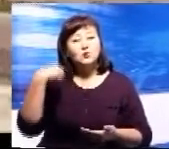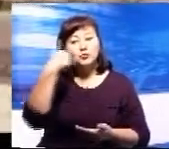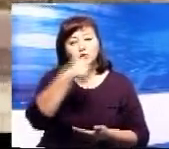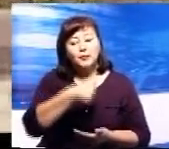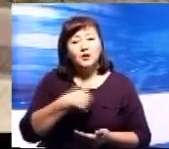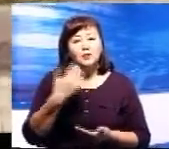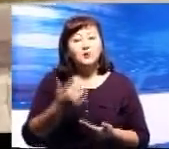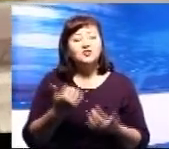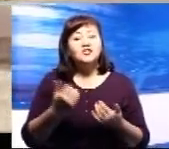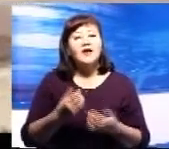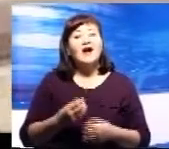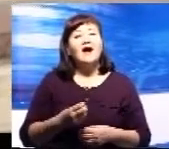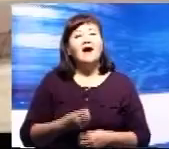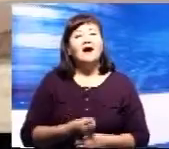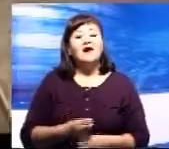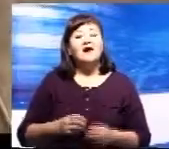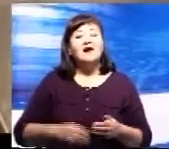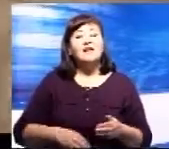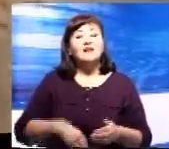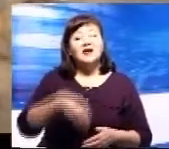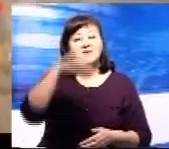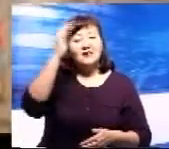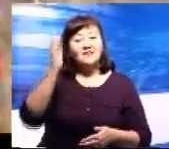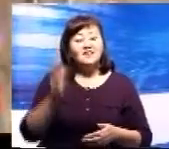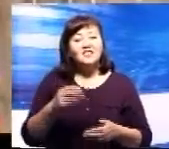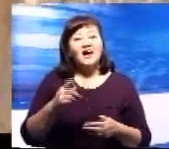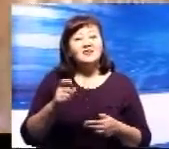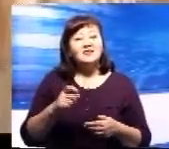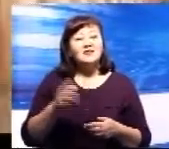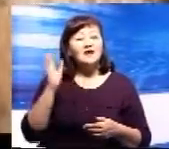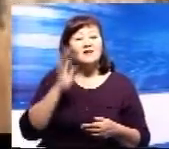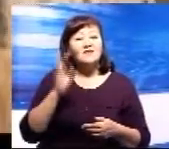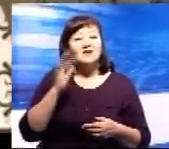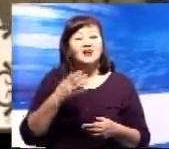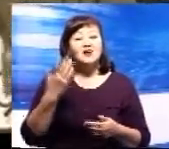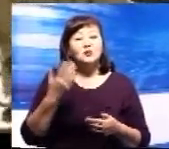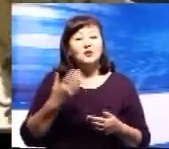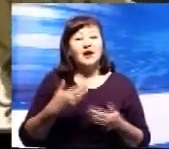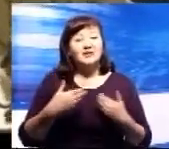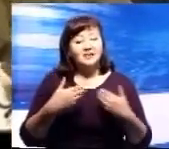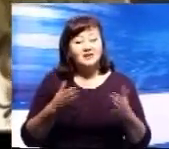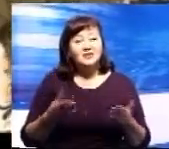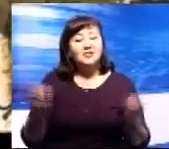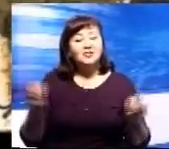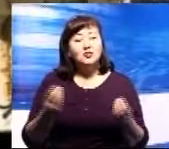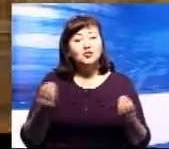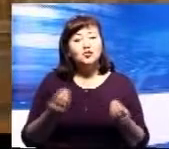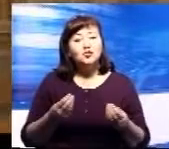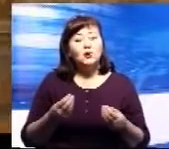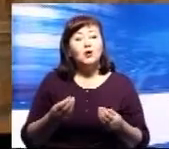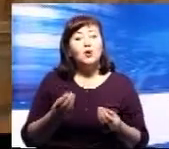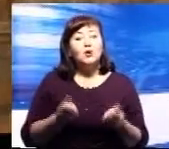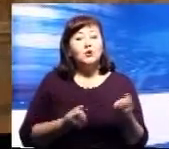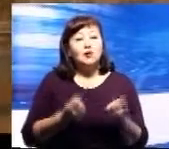открытии каскадного фонтана на набережной Иртыша аким города Ермак Салимов сообщил еще одну радостную новость. Теперь власти намерены взяться и за